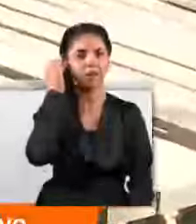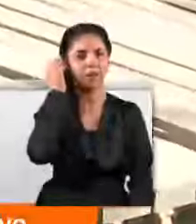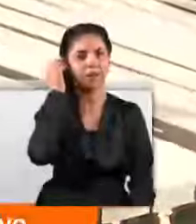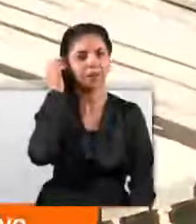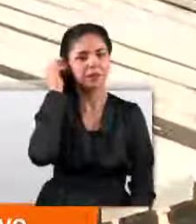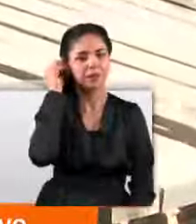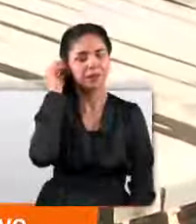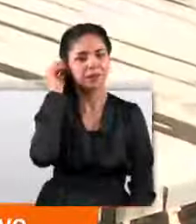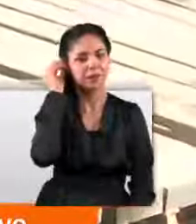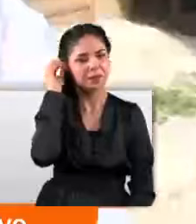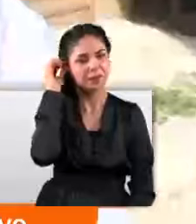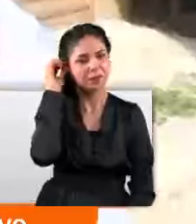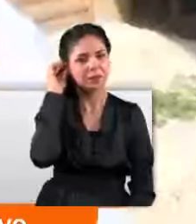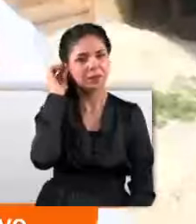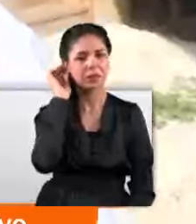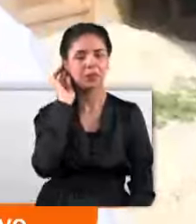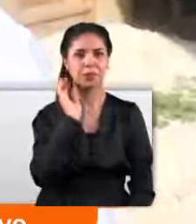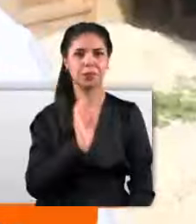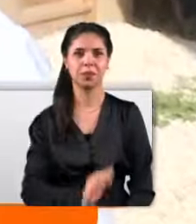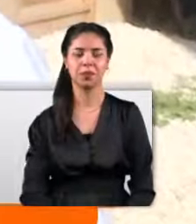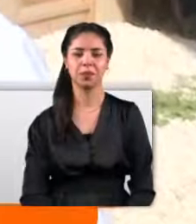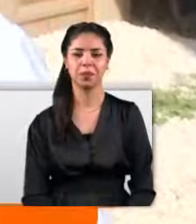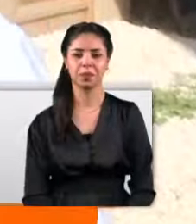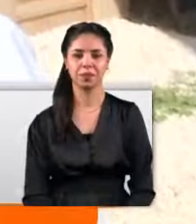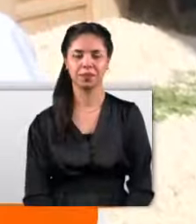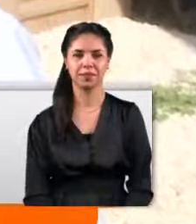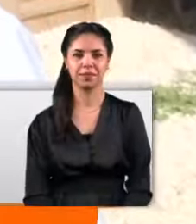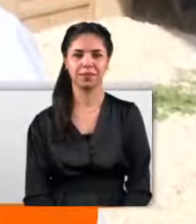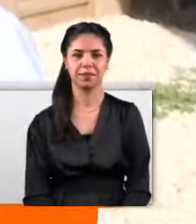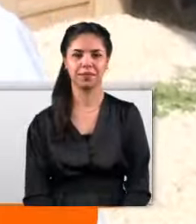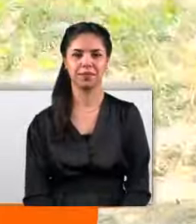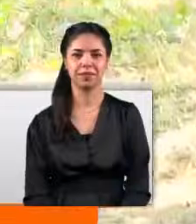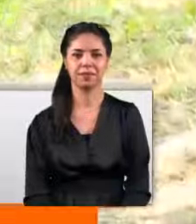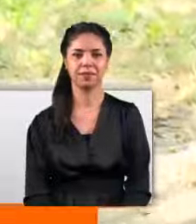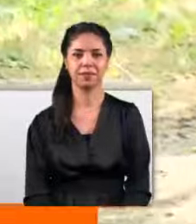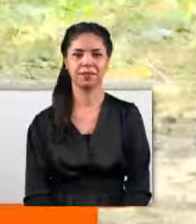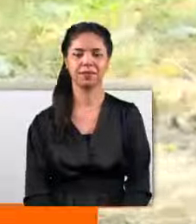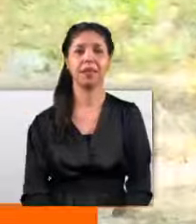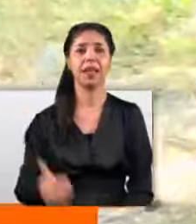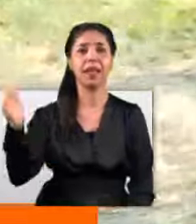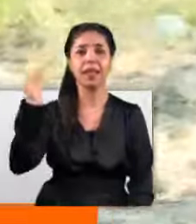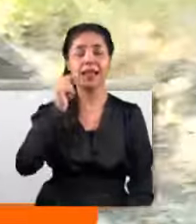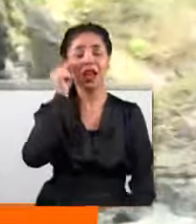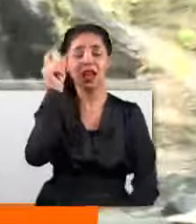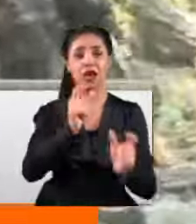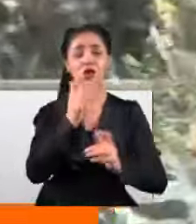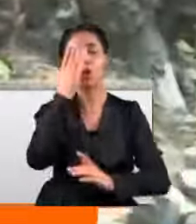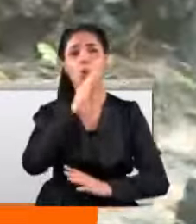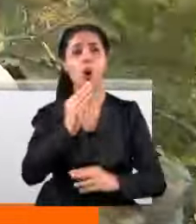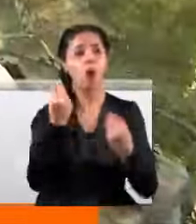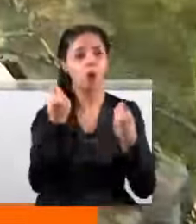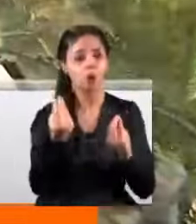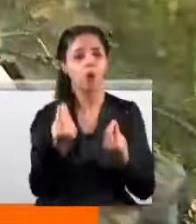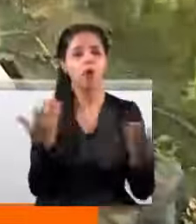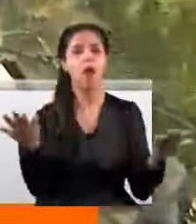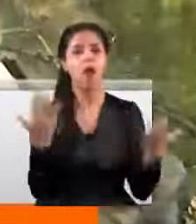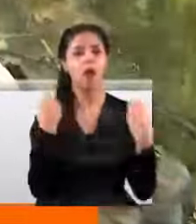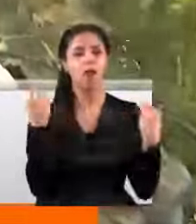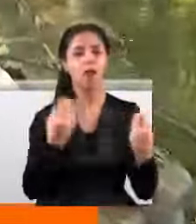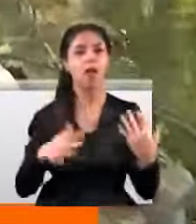Tatilin keyfini sonuna kadar çıkarıyoruz. Yıldız Dağları'nın tam göbeğindeyiz. Her şeyiyle mükemmel. Gelenleri doğası ayrı, havası ayrı